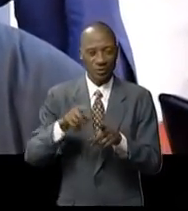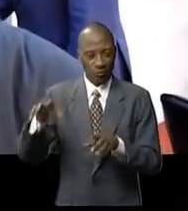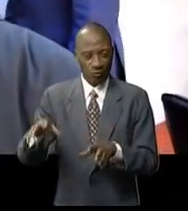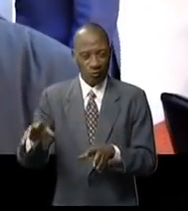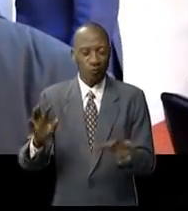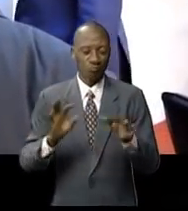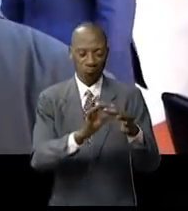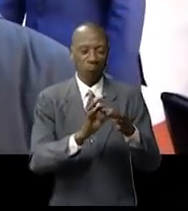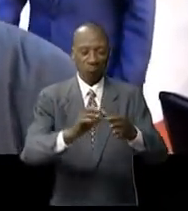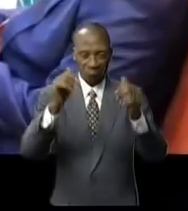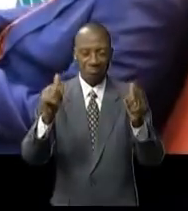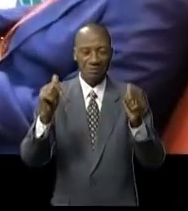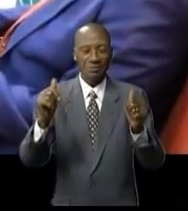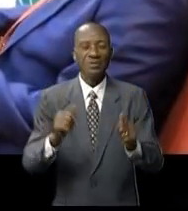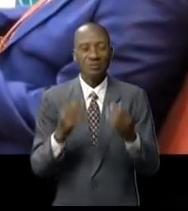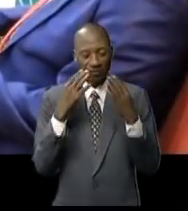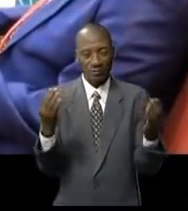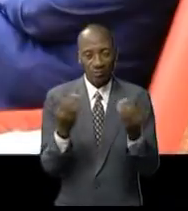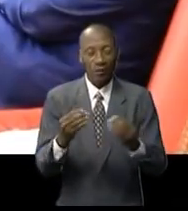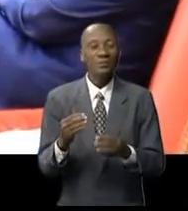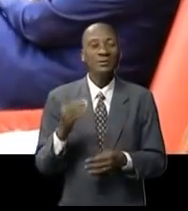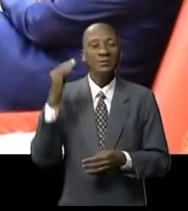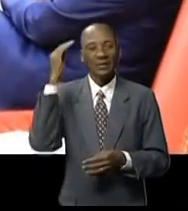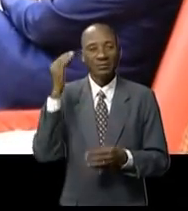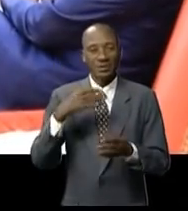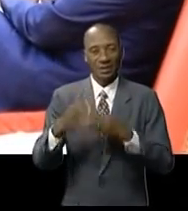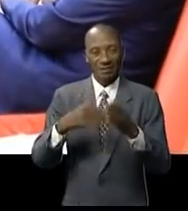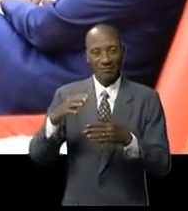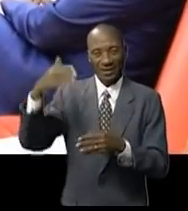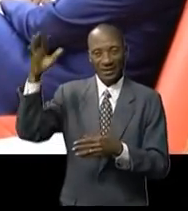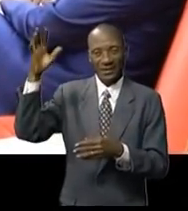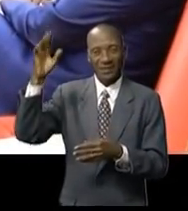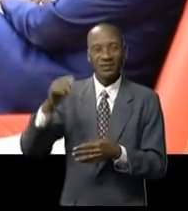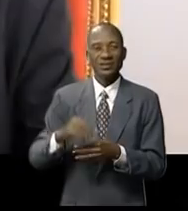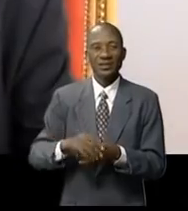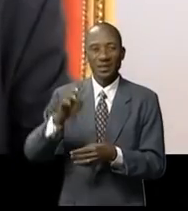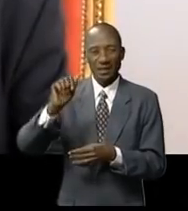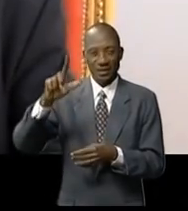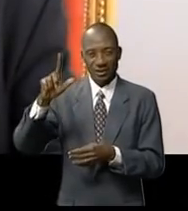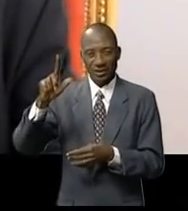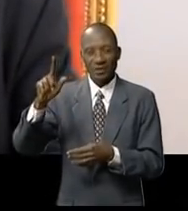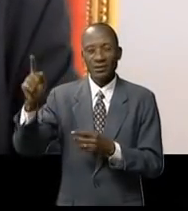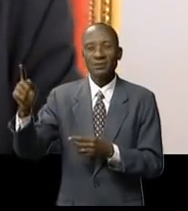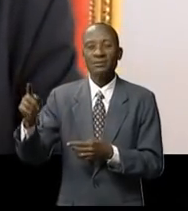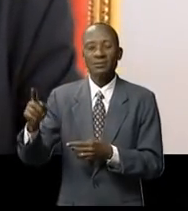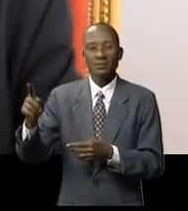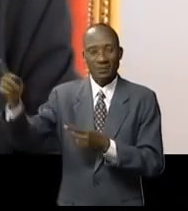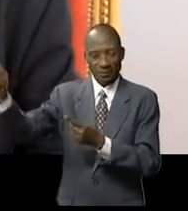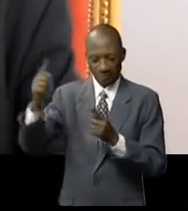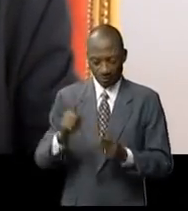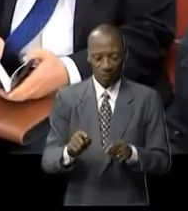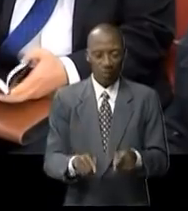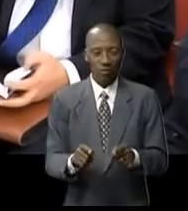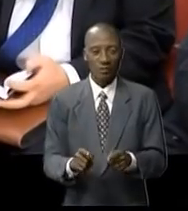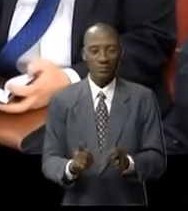visite officielle à Kinshasa, le ministre des Affaires étrangères algérien de la communauté nationale à l'étranger vient d'être reçu par